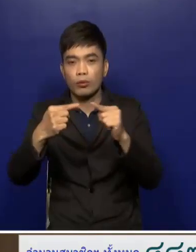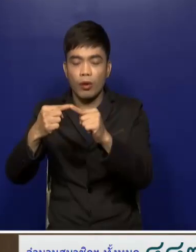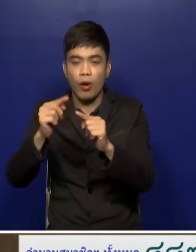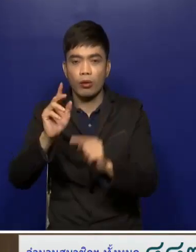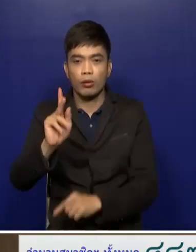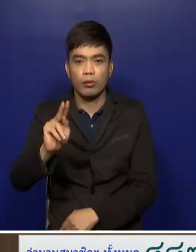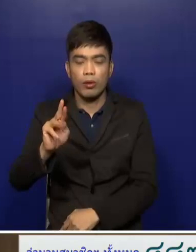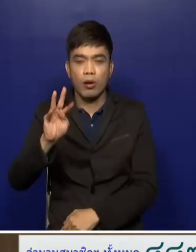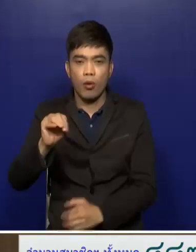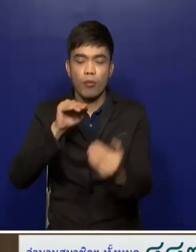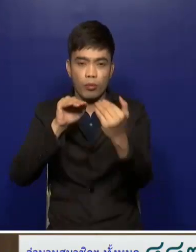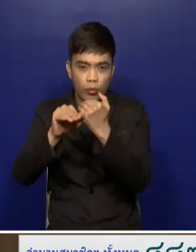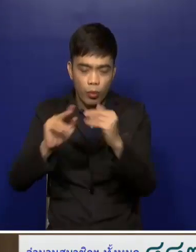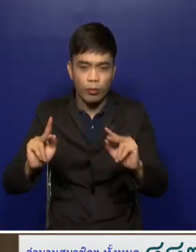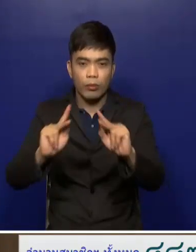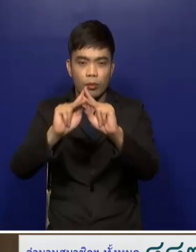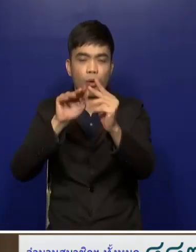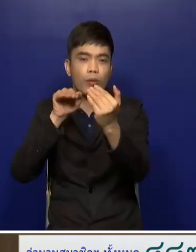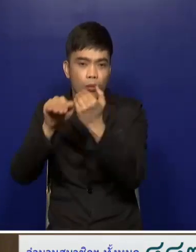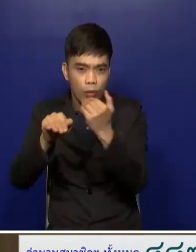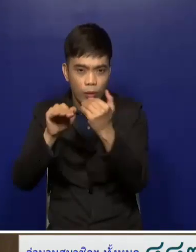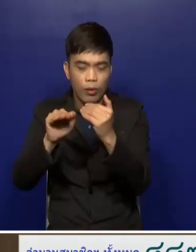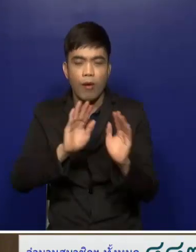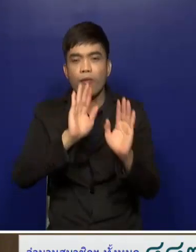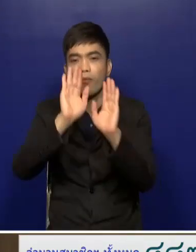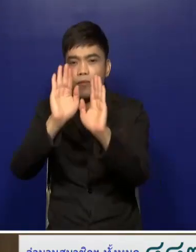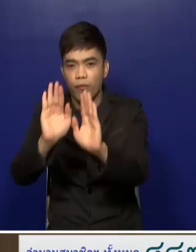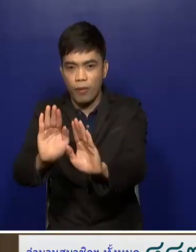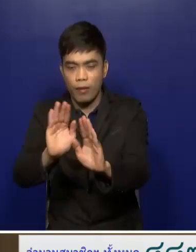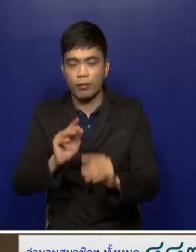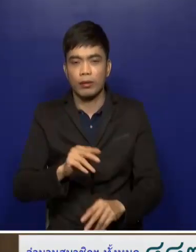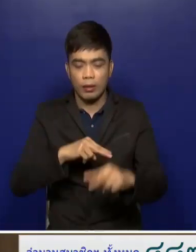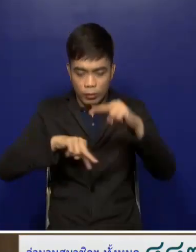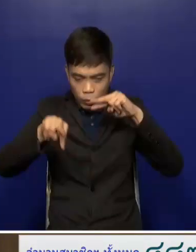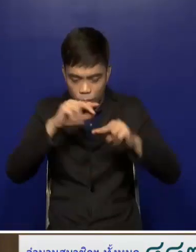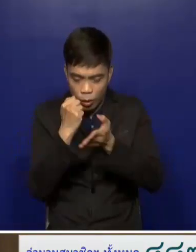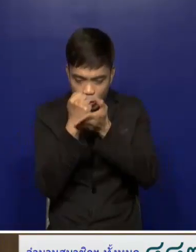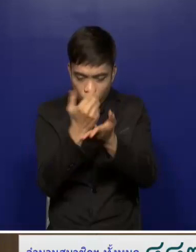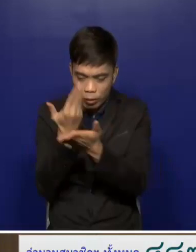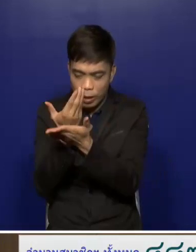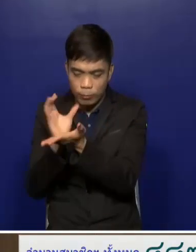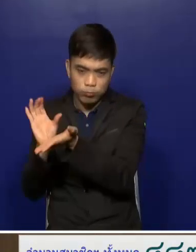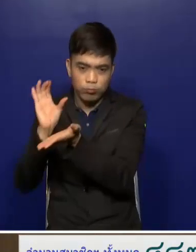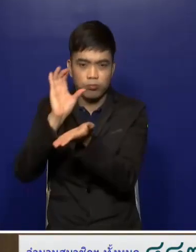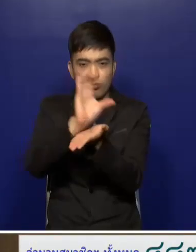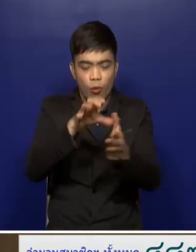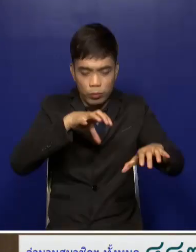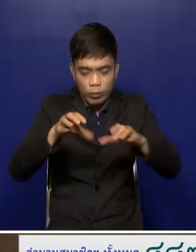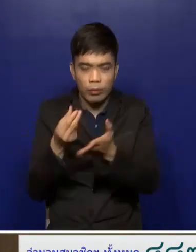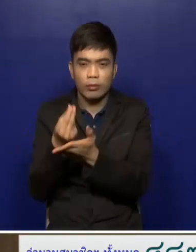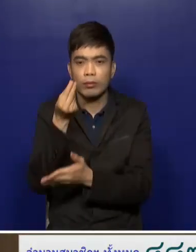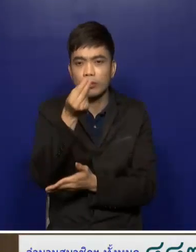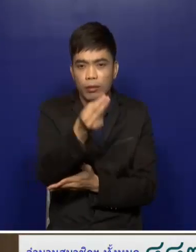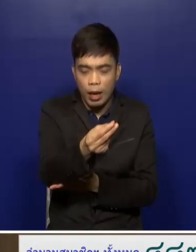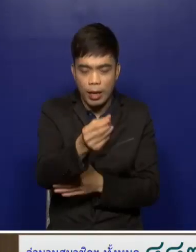กระทรวงคมนาคมอีกครั้งหนึ่งเพื่อให้มีการเร่งรัดจัดสรรงบประมาณมาเพื่อ